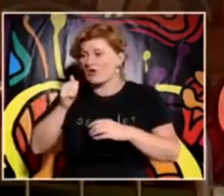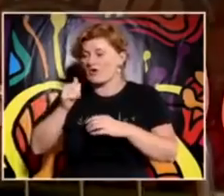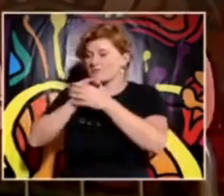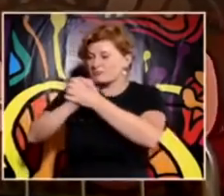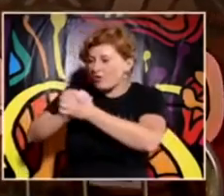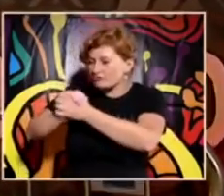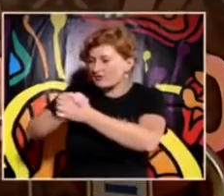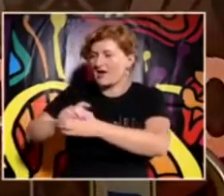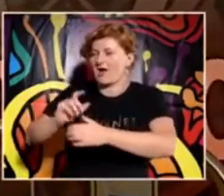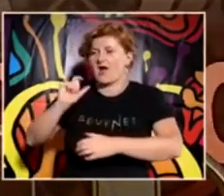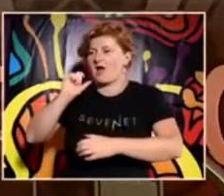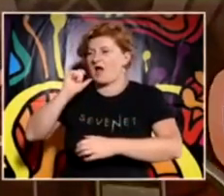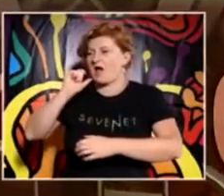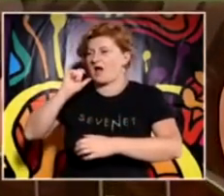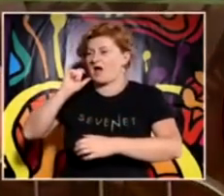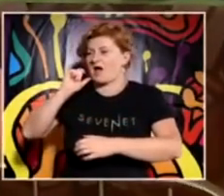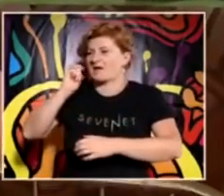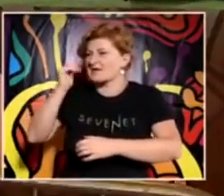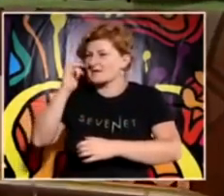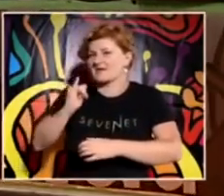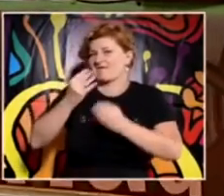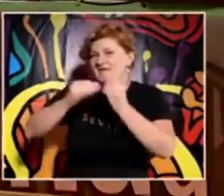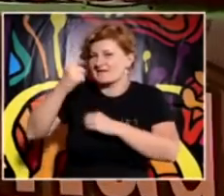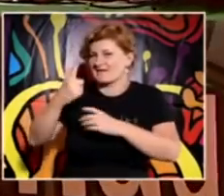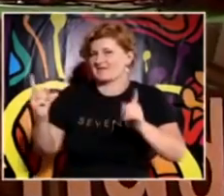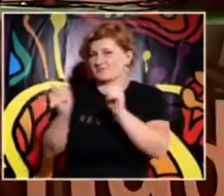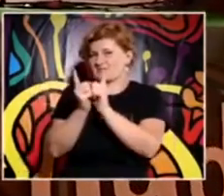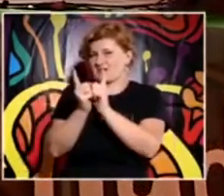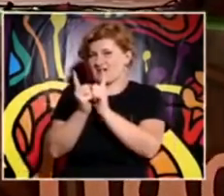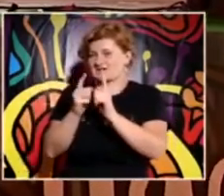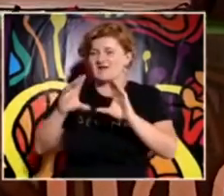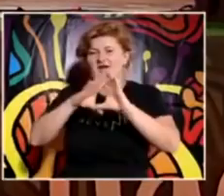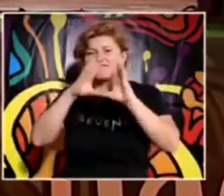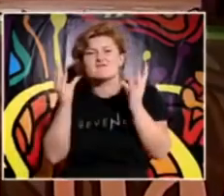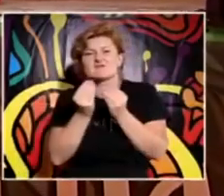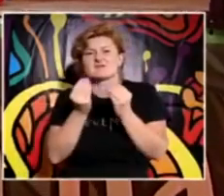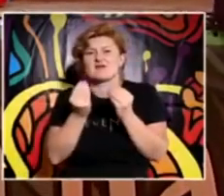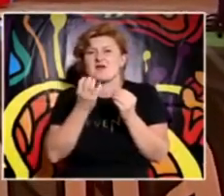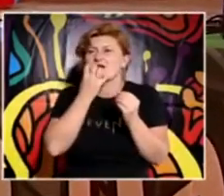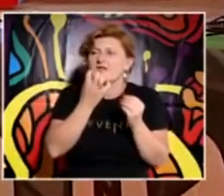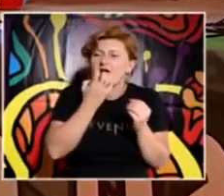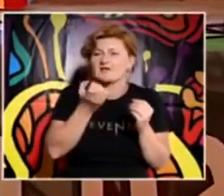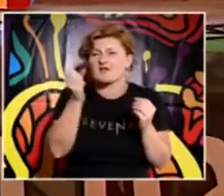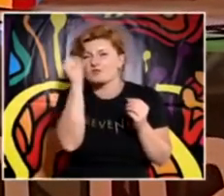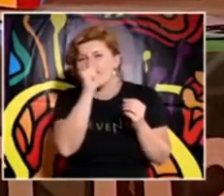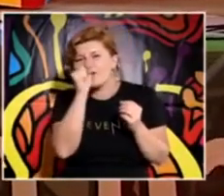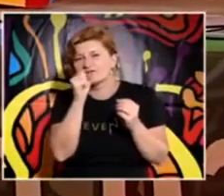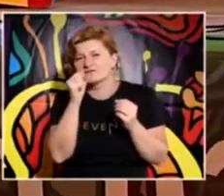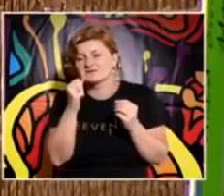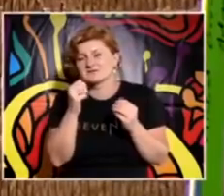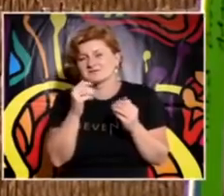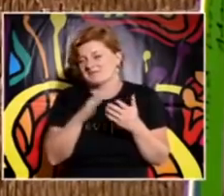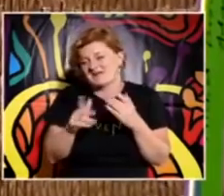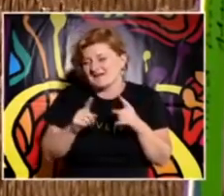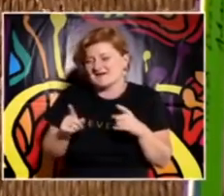spotkacie. To wtedy te wszystkie small talki, takie gadania o głupotach w ogóle przestają mieć znaczenie i się